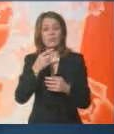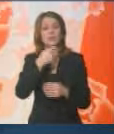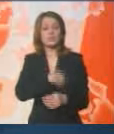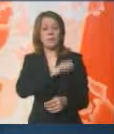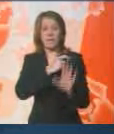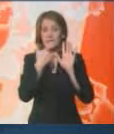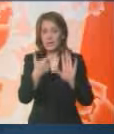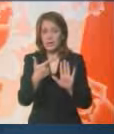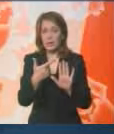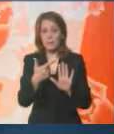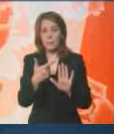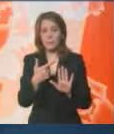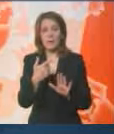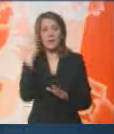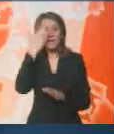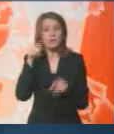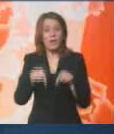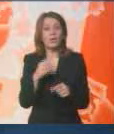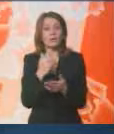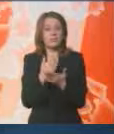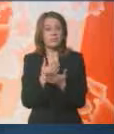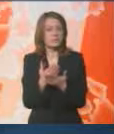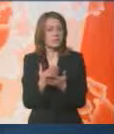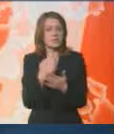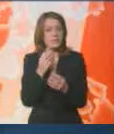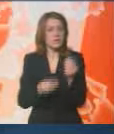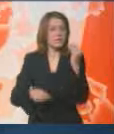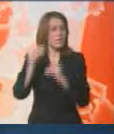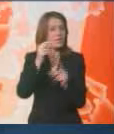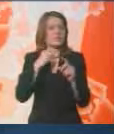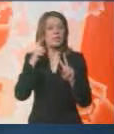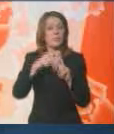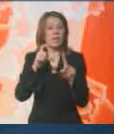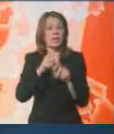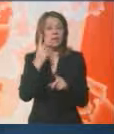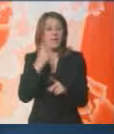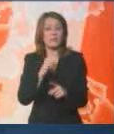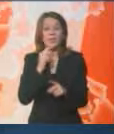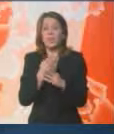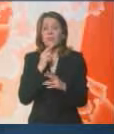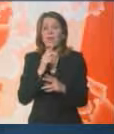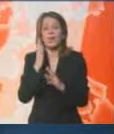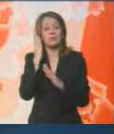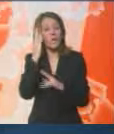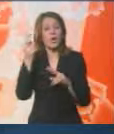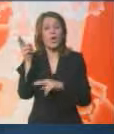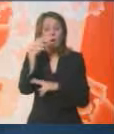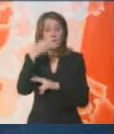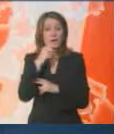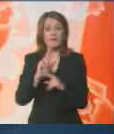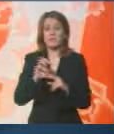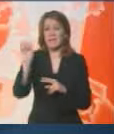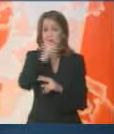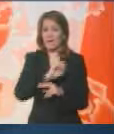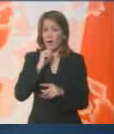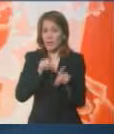Španiji 7%. Mislim, ovo bi bilo radikalno veći PDV od bilo kog PDV-a na smeštaj u regionu i šire u Evropi.